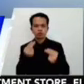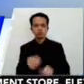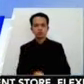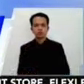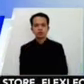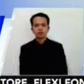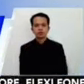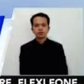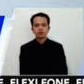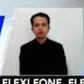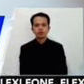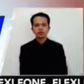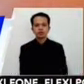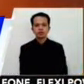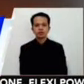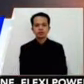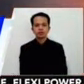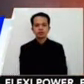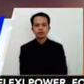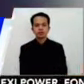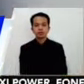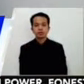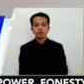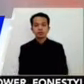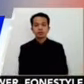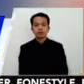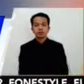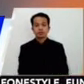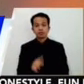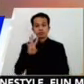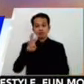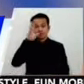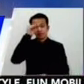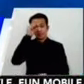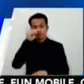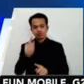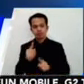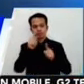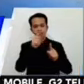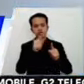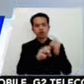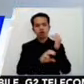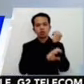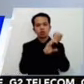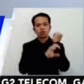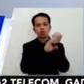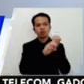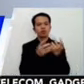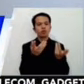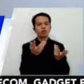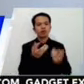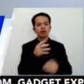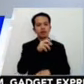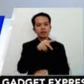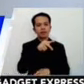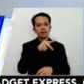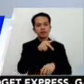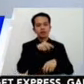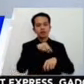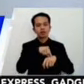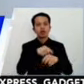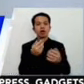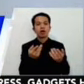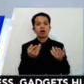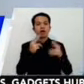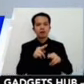Kai pumasok ang apat na lalaki sa isang condominium unit sa rojas Boulevard sa parañque maya-maya anim na silang lumabas mula sa